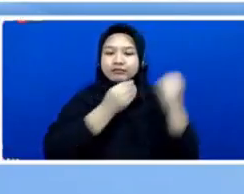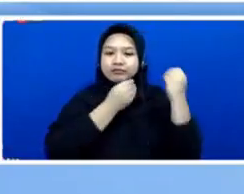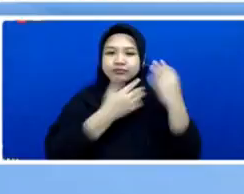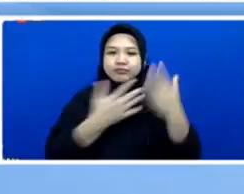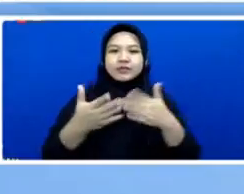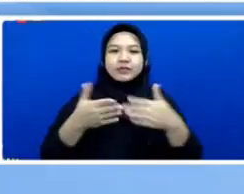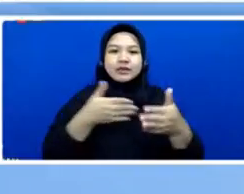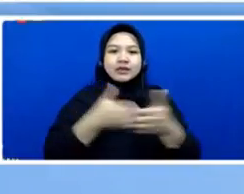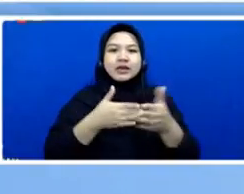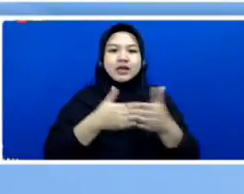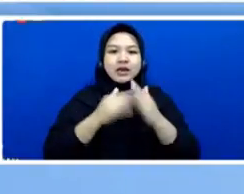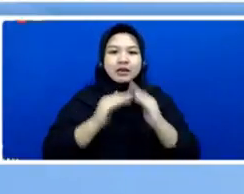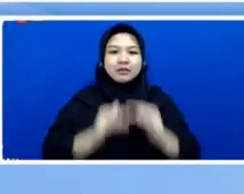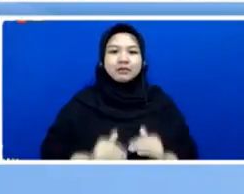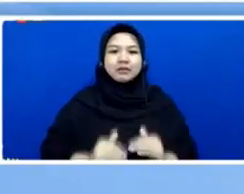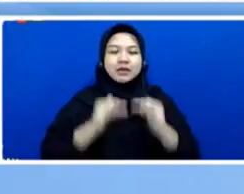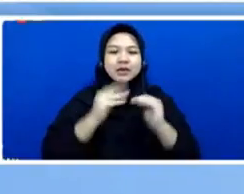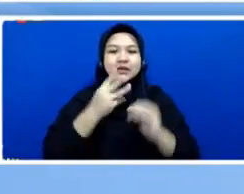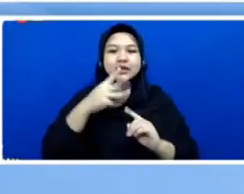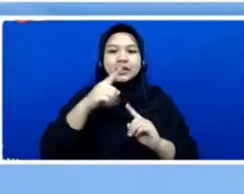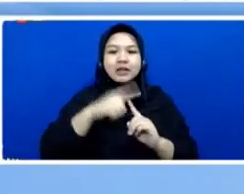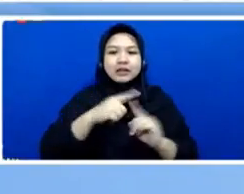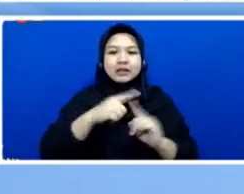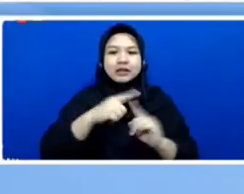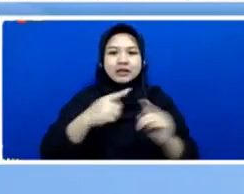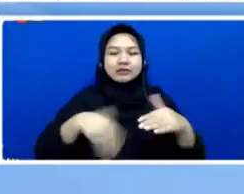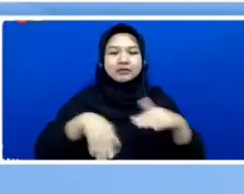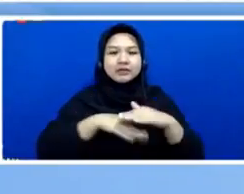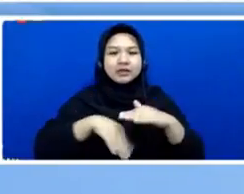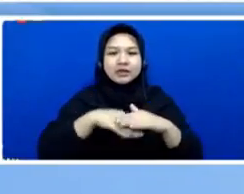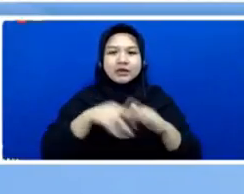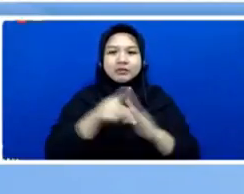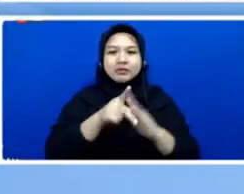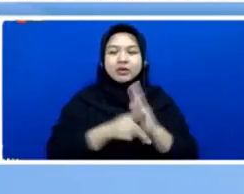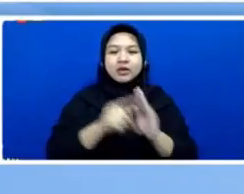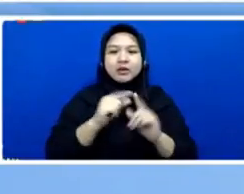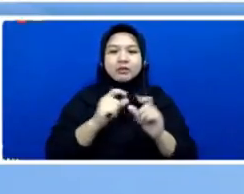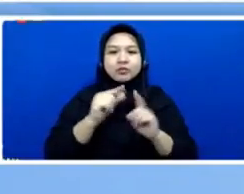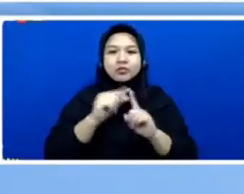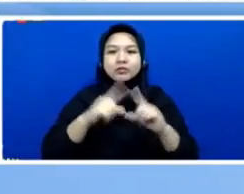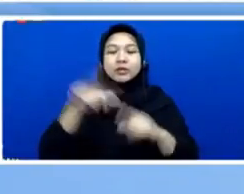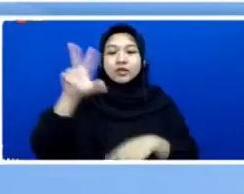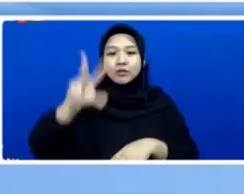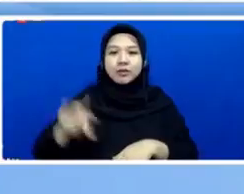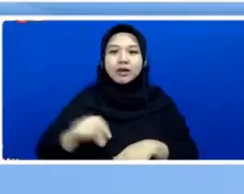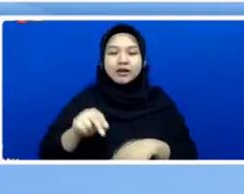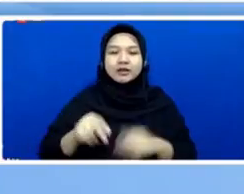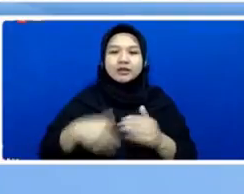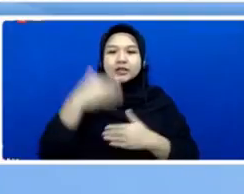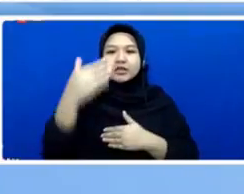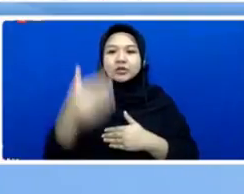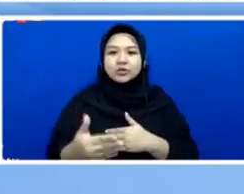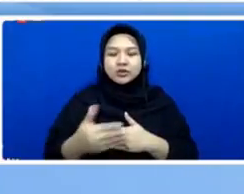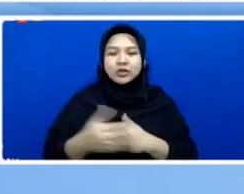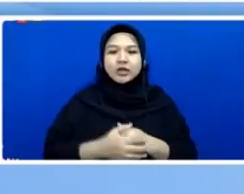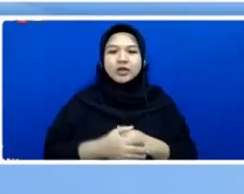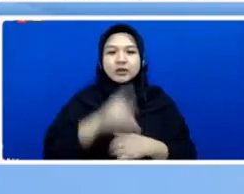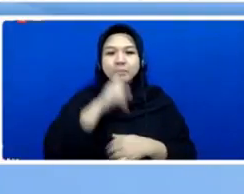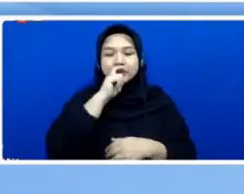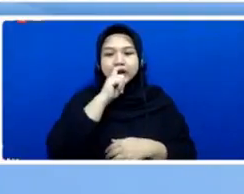kendala peningkatan 3T berdasarkan pengalaman program PUSPA di Jawa Barat, dan selanjutnya disusul oleh